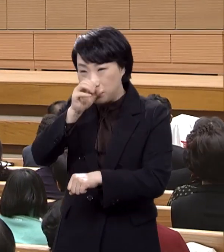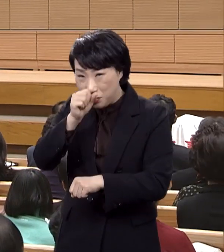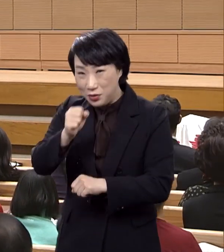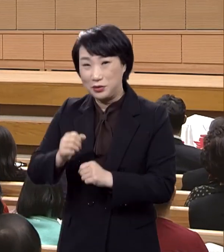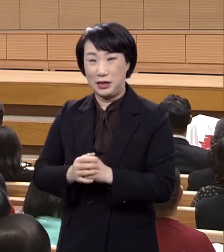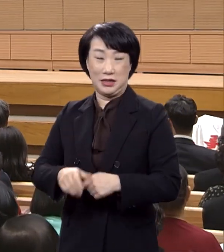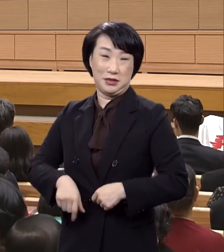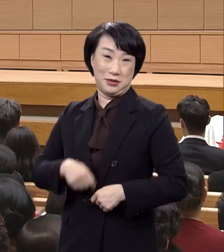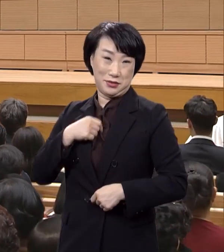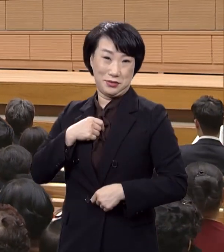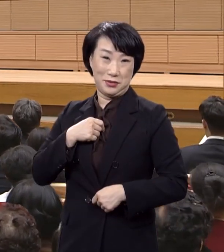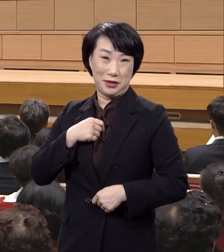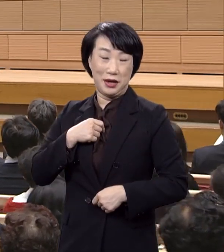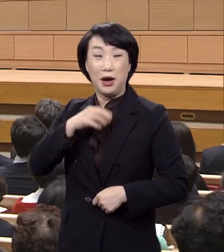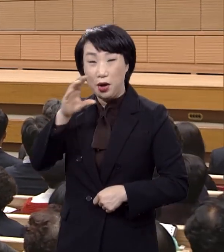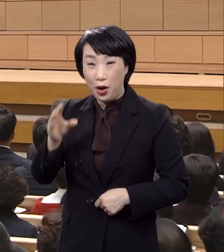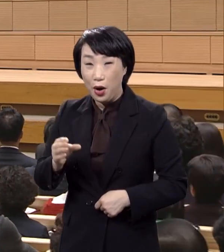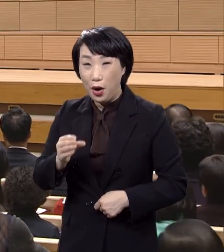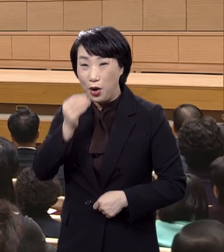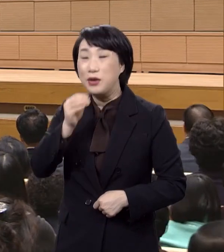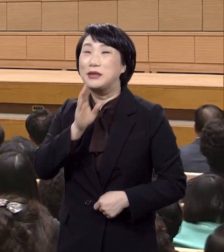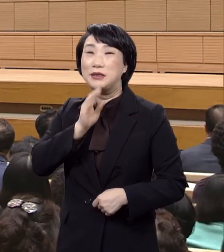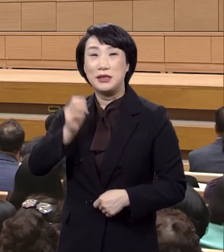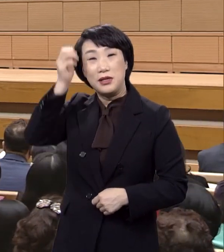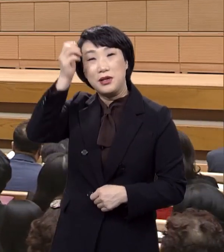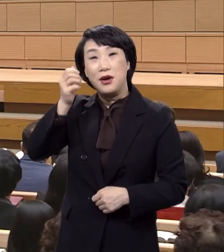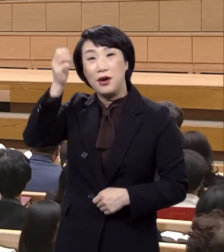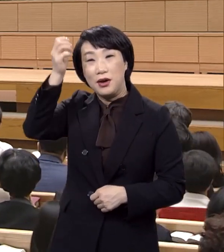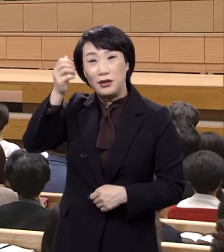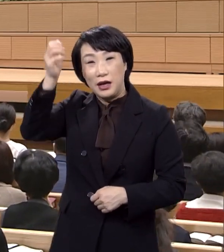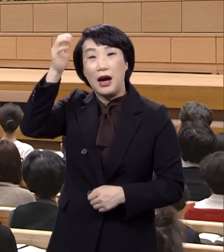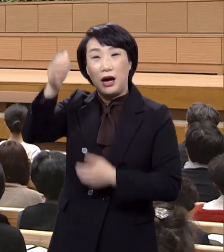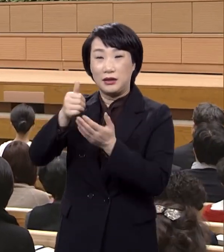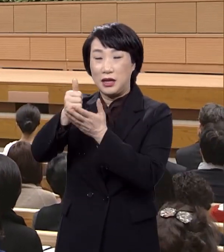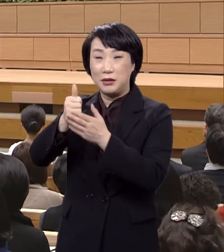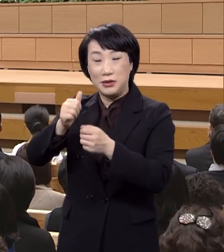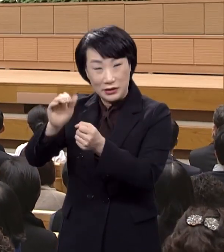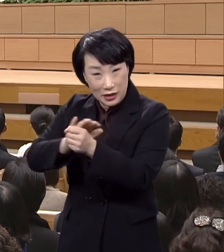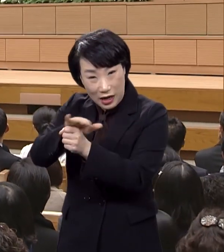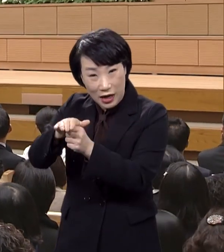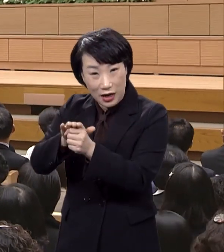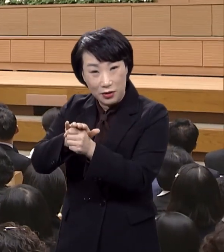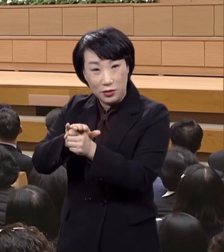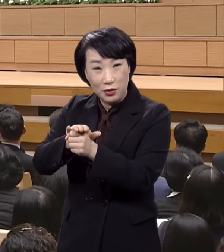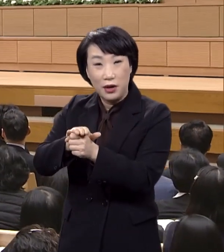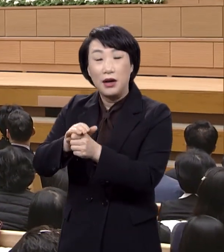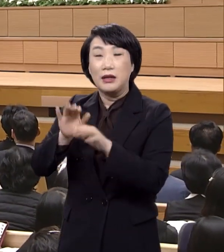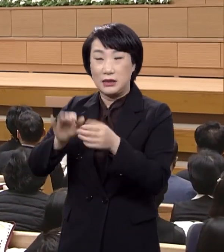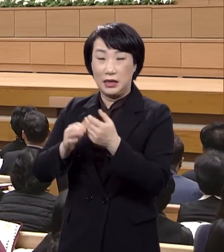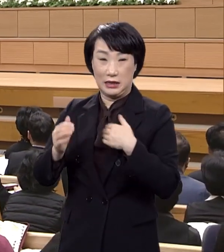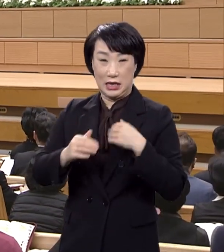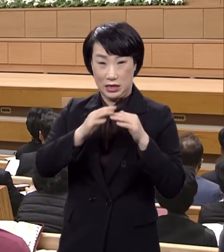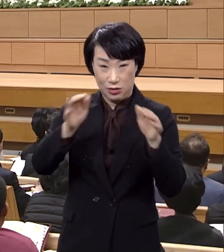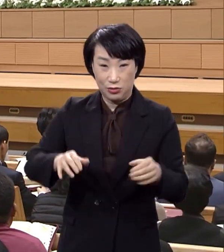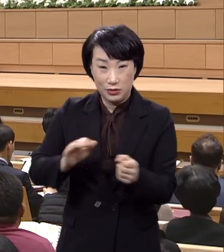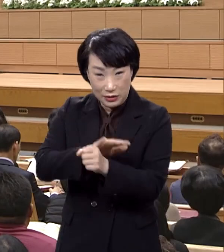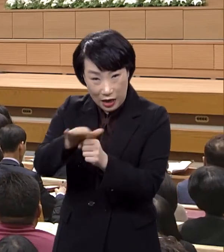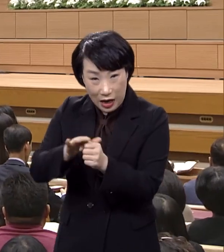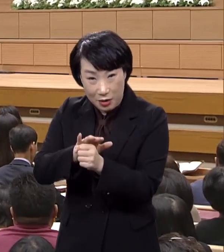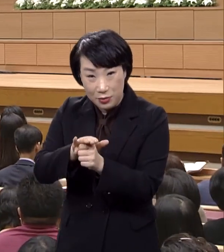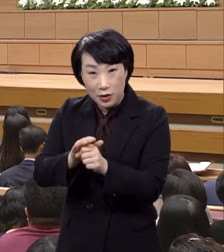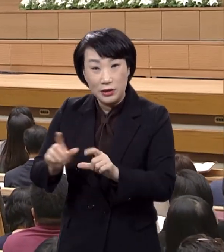선하게 의롭게 거룩하게 신령하게 하나님을 사랑하고 아래로 네 이웃을